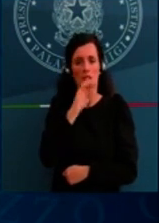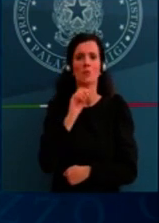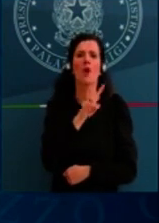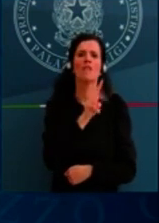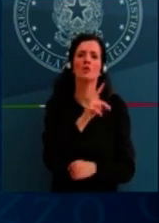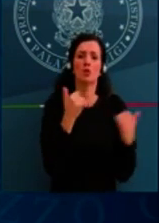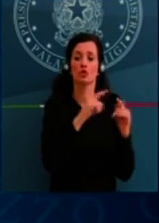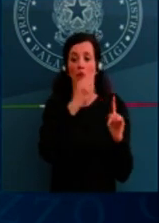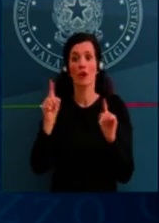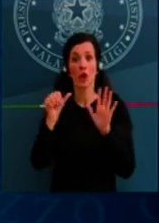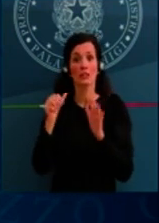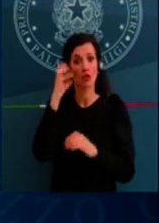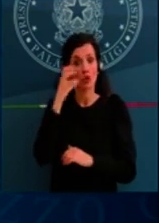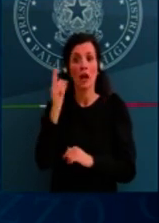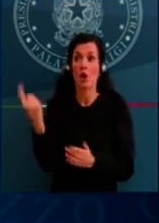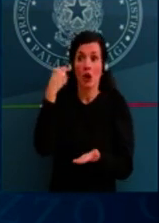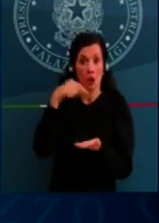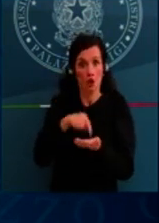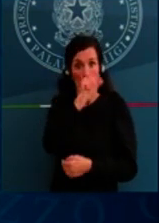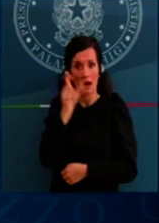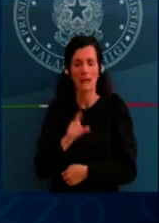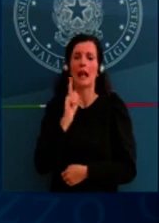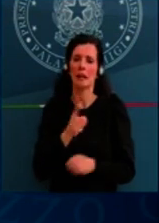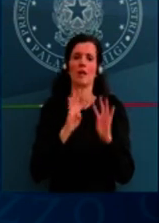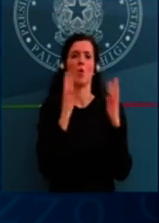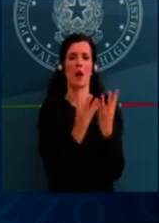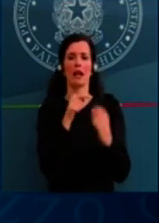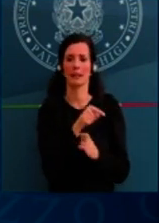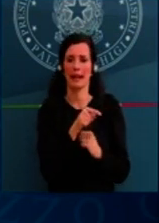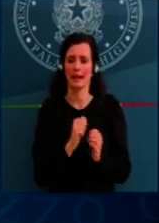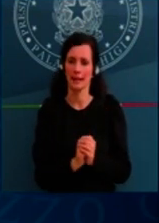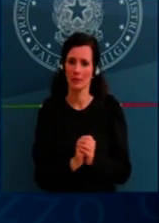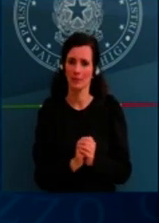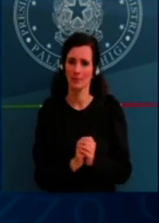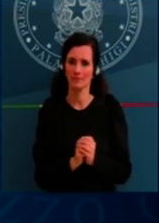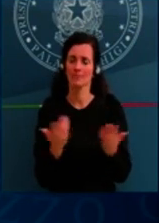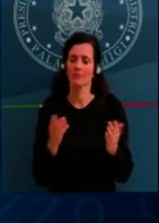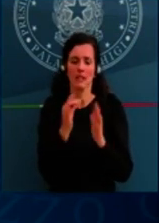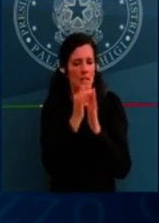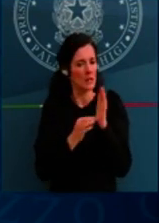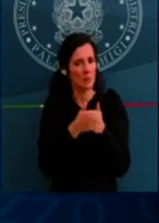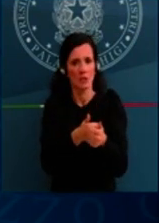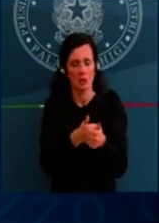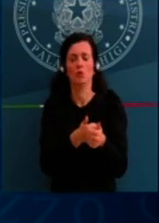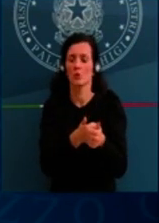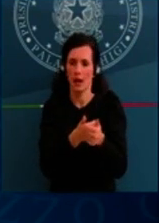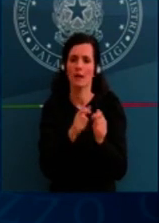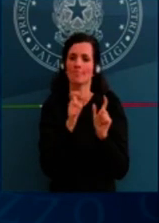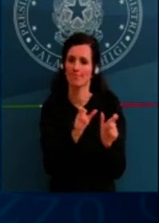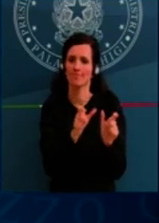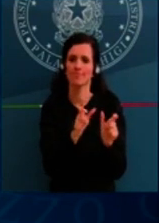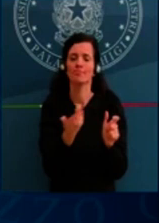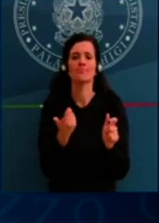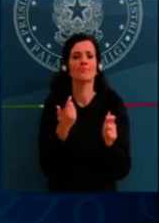andranno non sappiamo se due andranno saranno consentiti milioni festeggiamenti e quali misure saranno previste ma